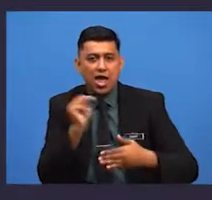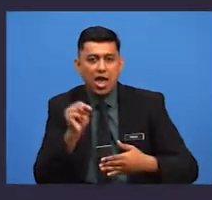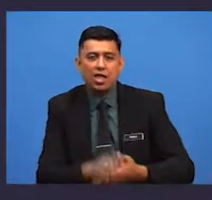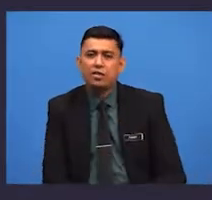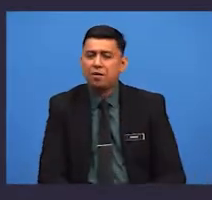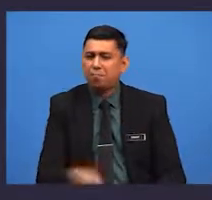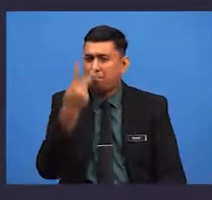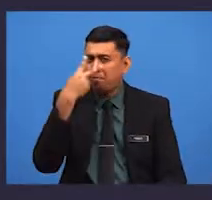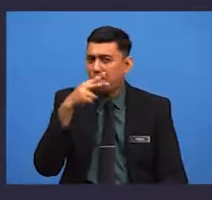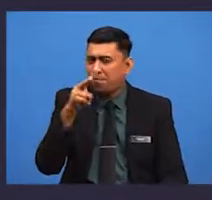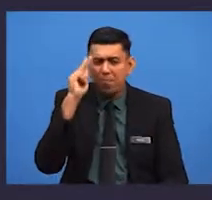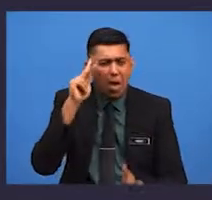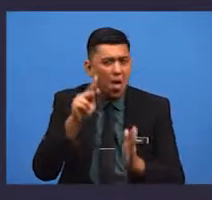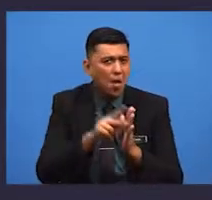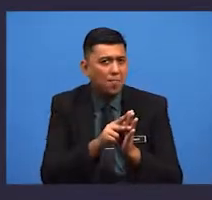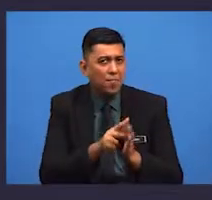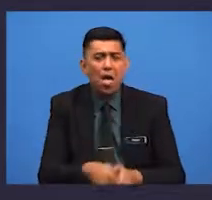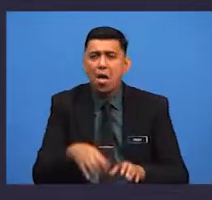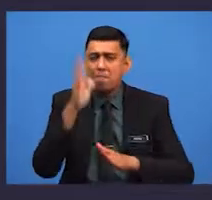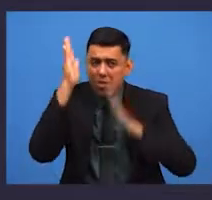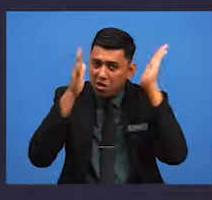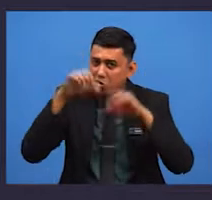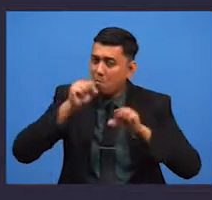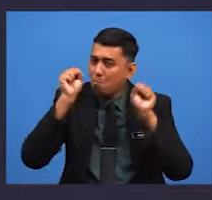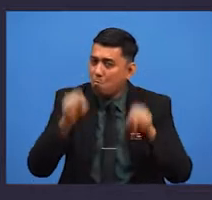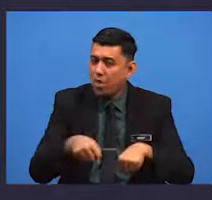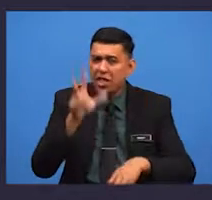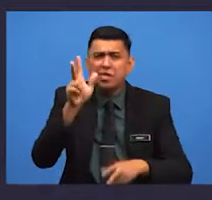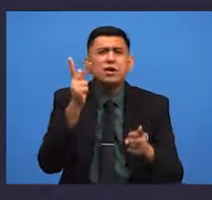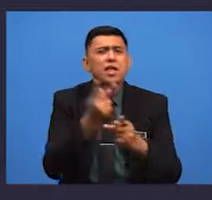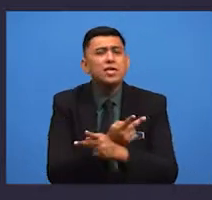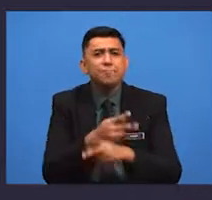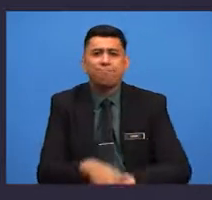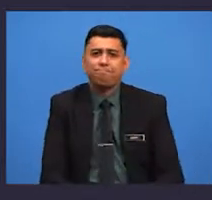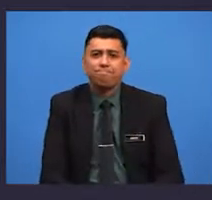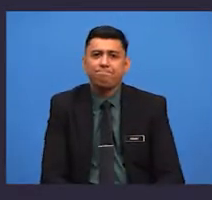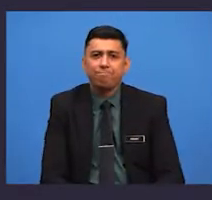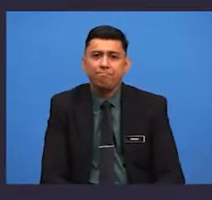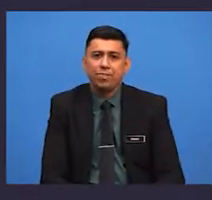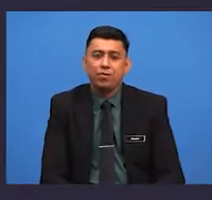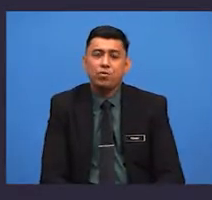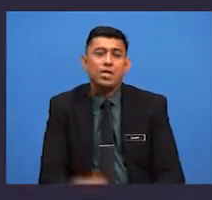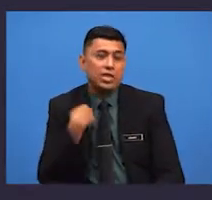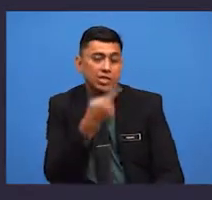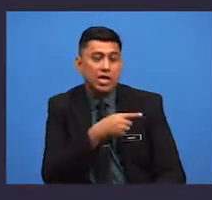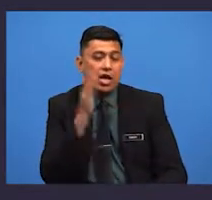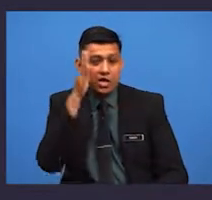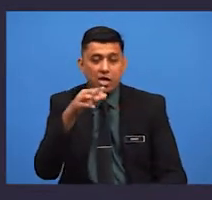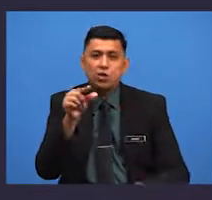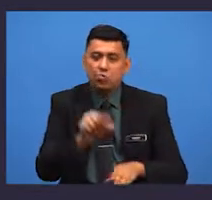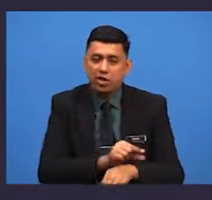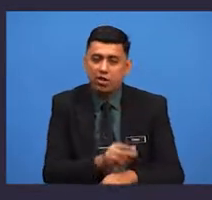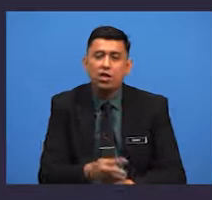hendak paparkan perkataan Malaysia boleh sebanyak tiga kali. Kita akan gunakan